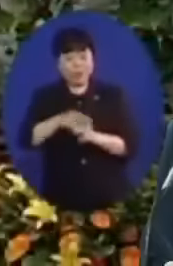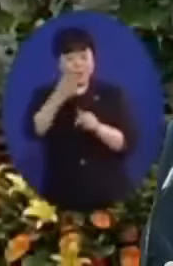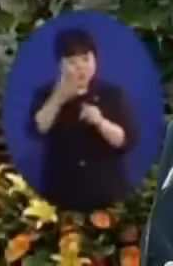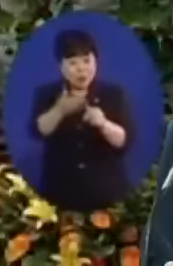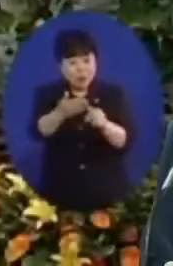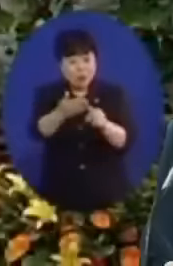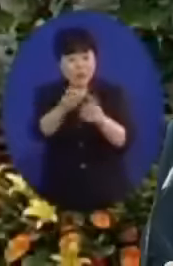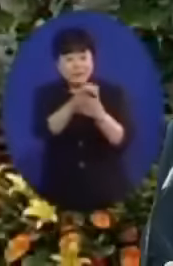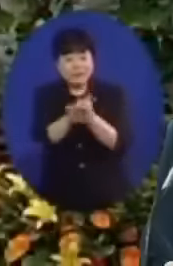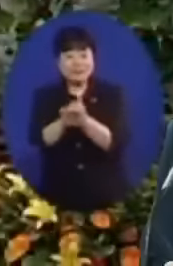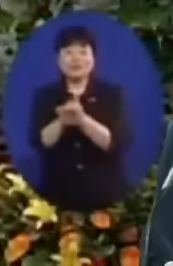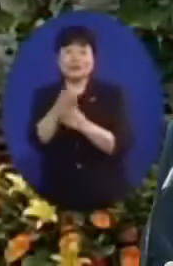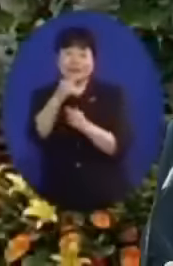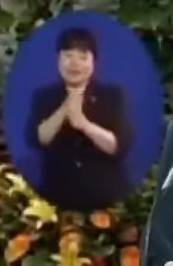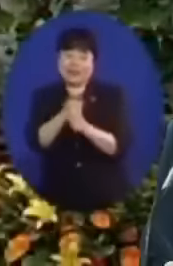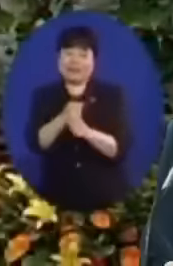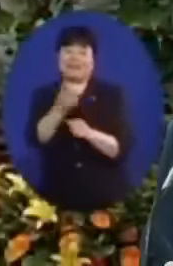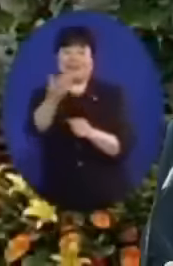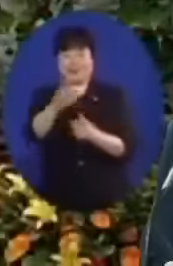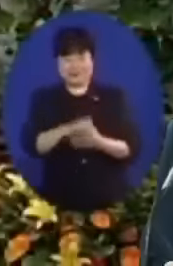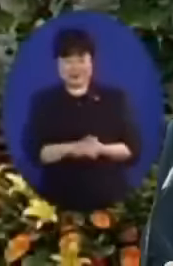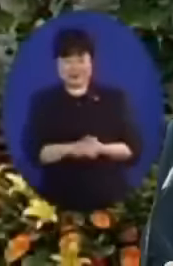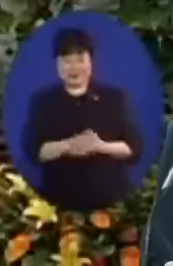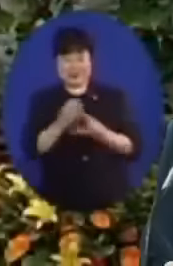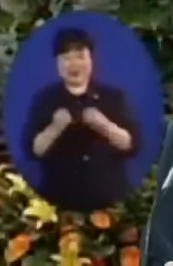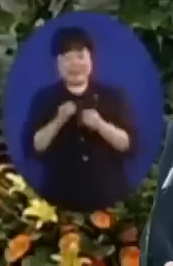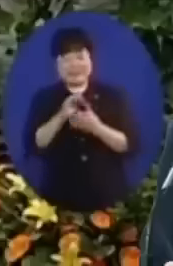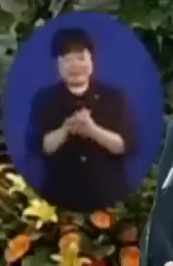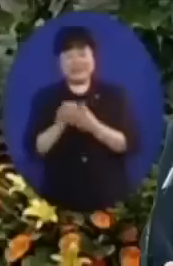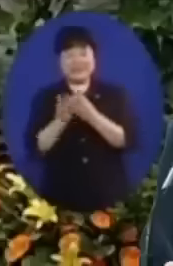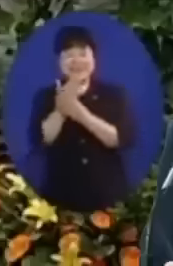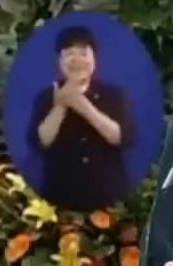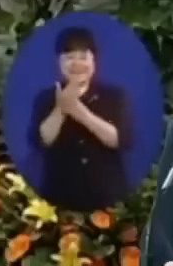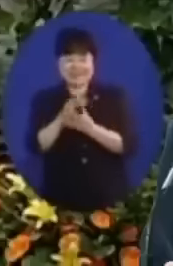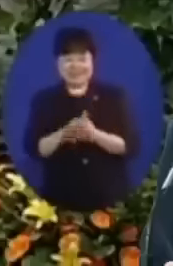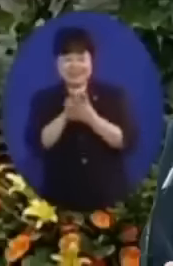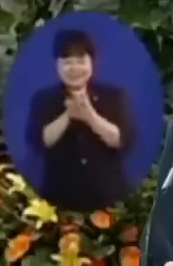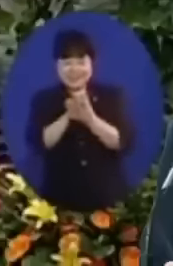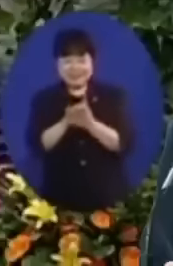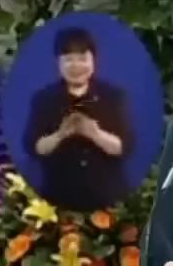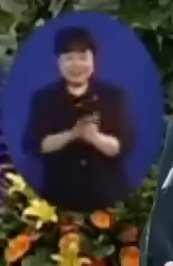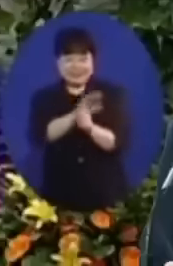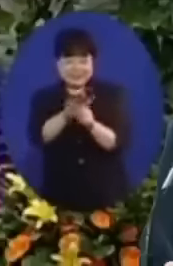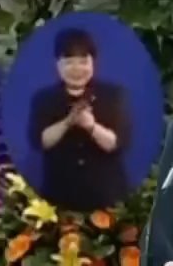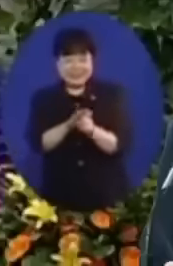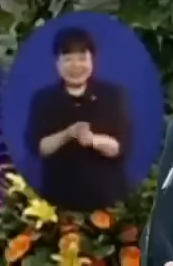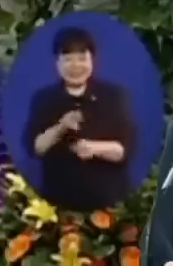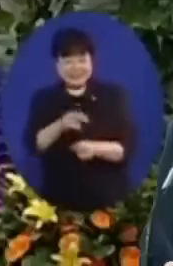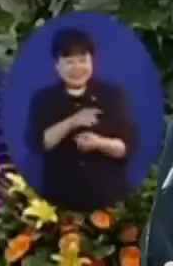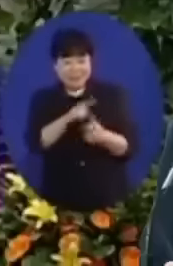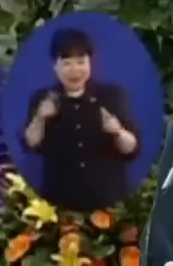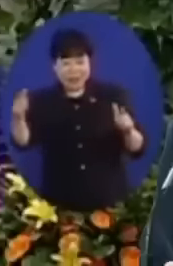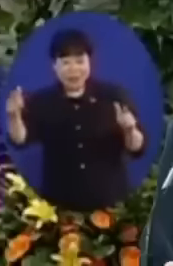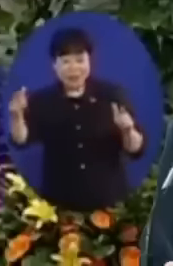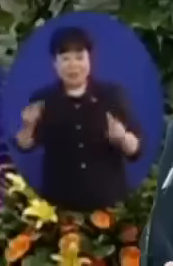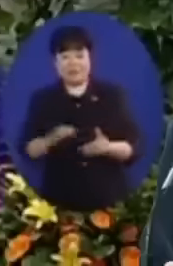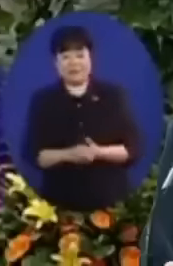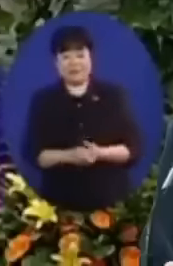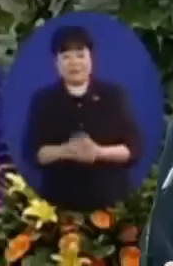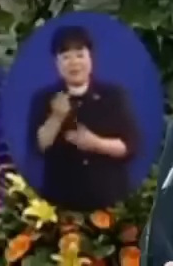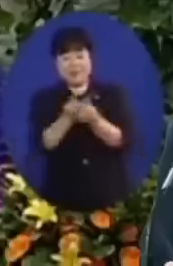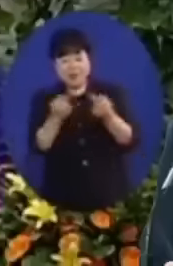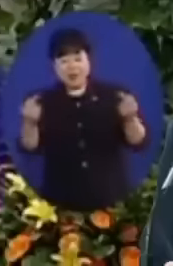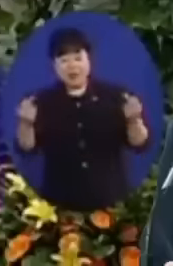선물 주기 좋아하는 사람은 많은 친구가 생겨나는 것입니다. 친구는 사랑이 끊어지지 아니하고